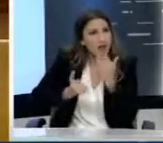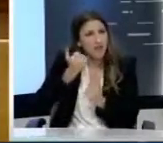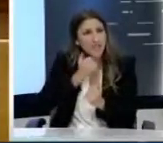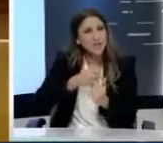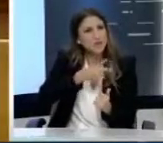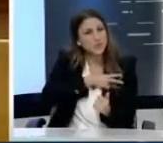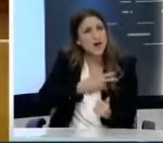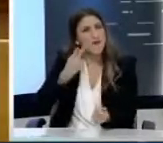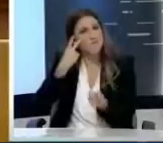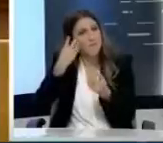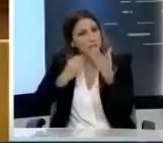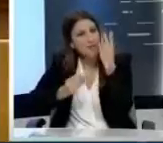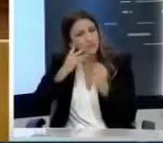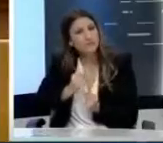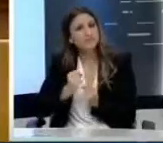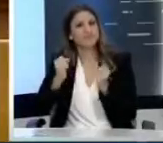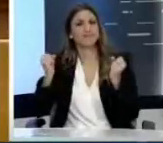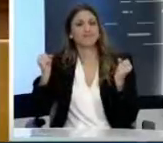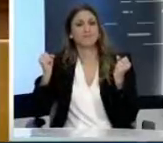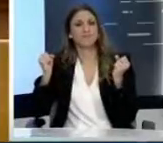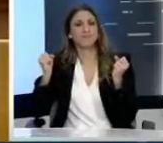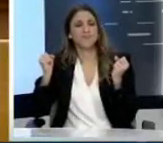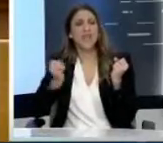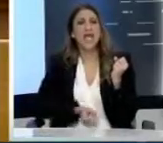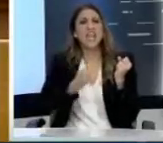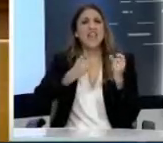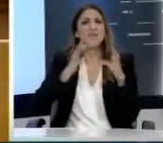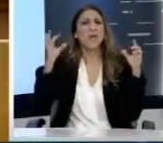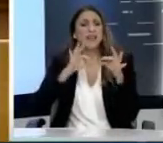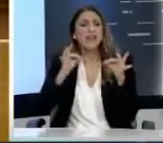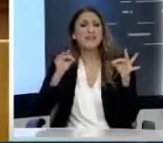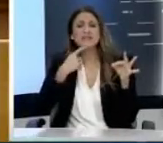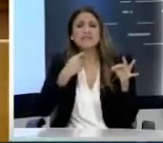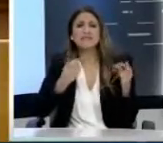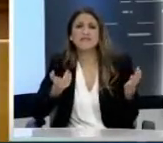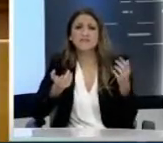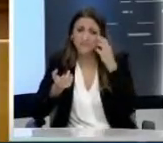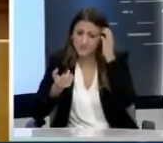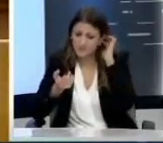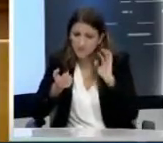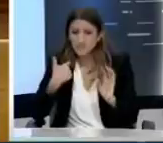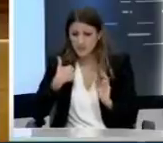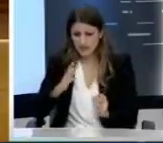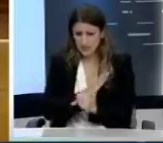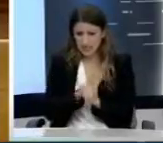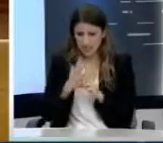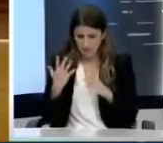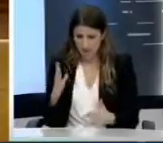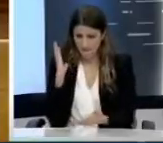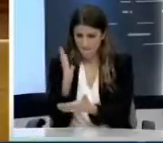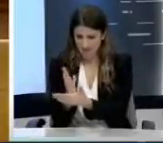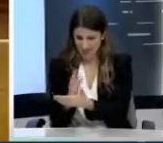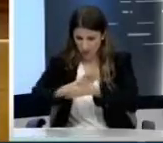που έχει κάνει λάθος. Ποιο είναι το αφήγημα της Νέας Δημοκρατίας? Ότι καταστρέψαμε τις